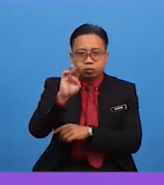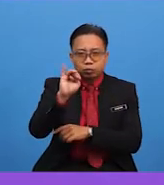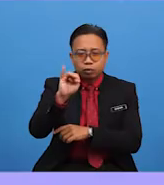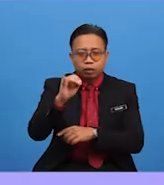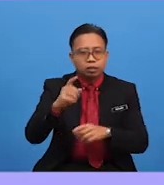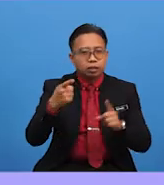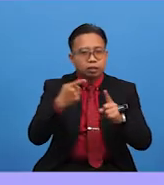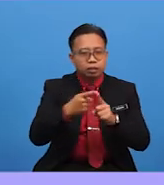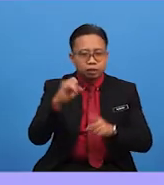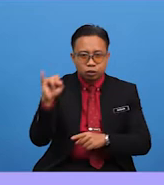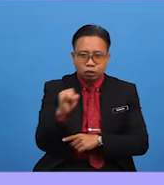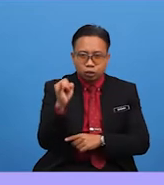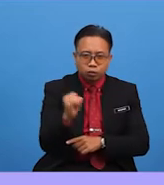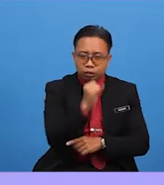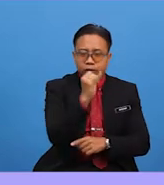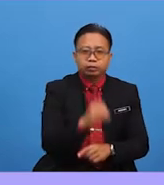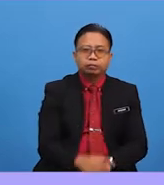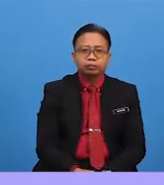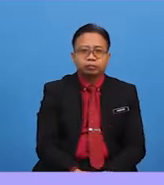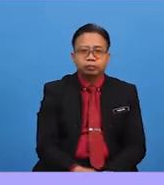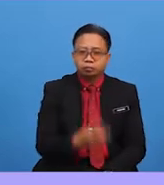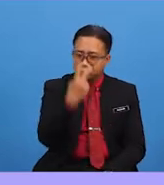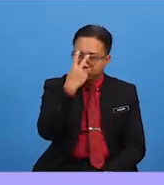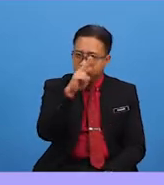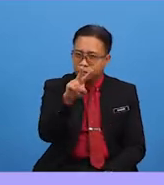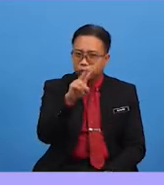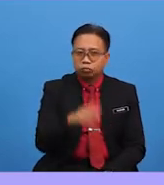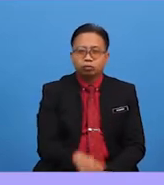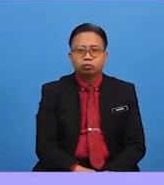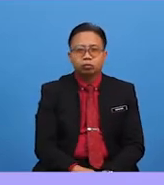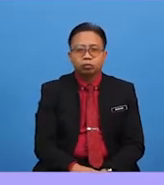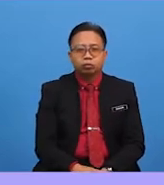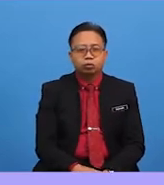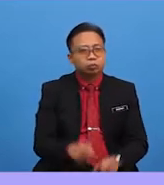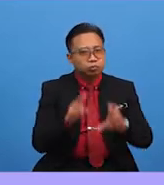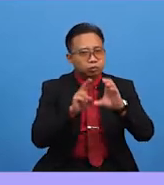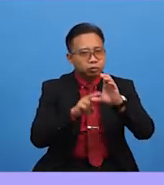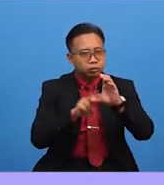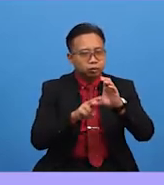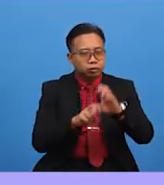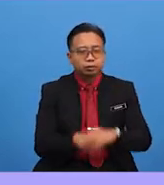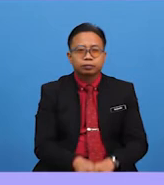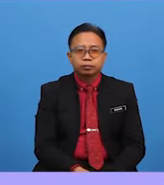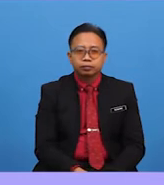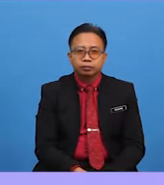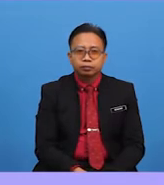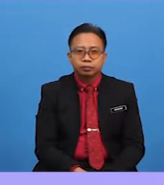Jawi. Mari kita tengok perkataannya. K kerusi,